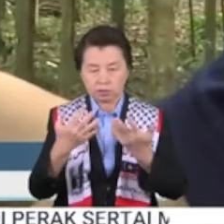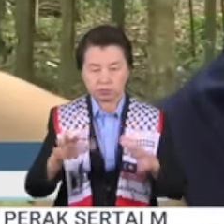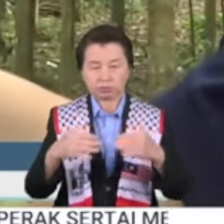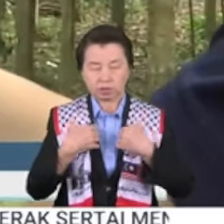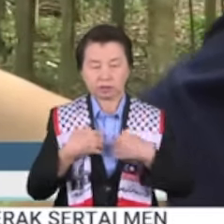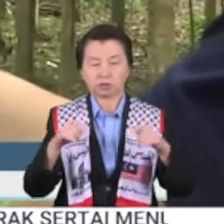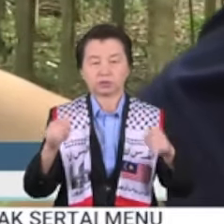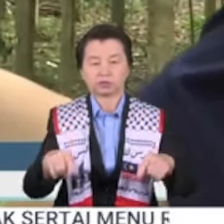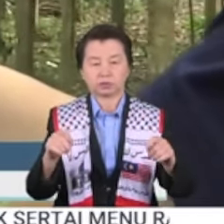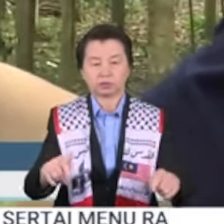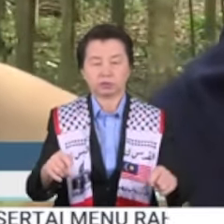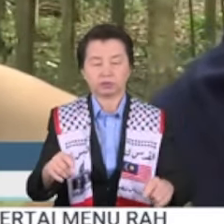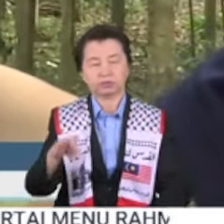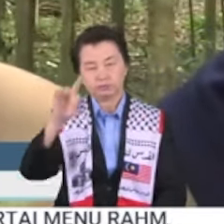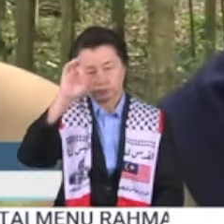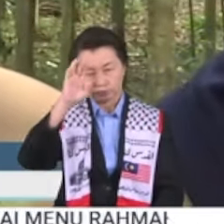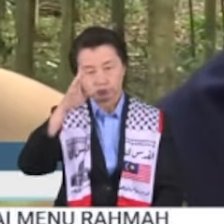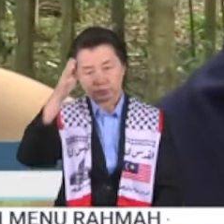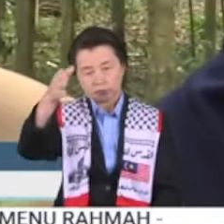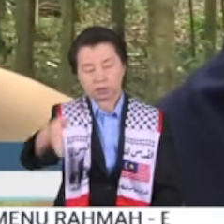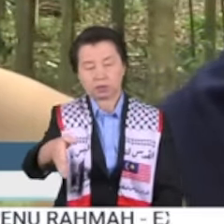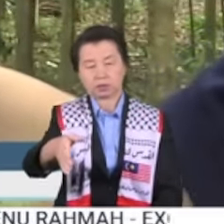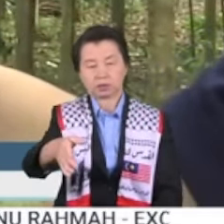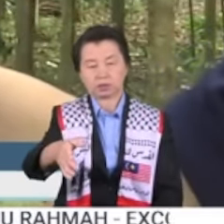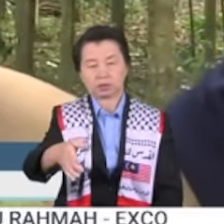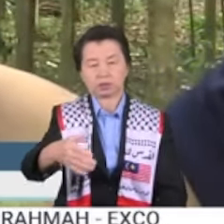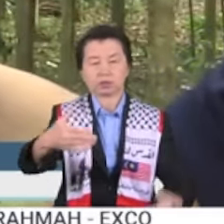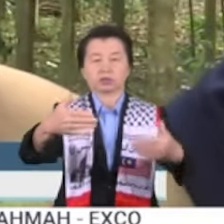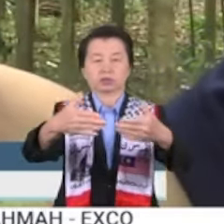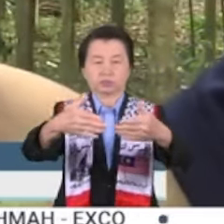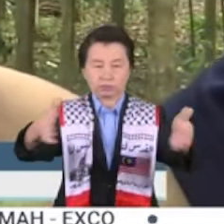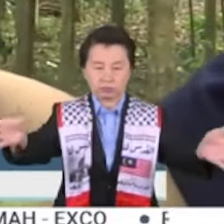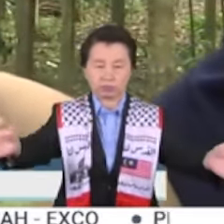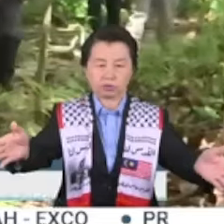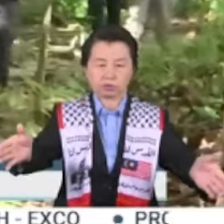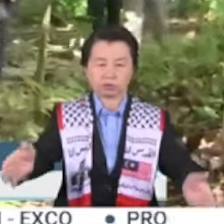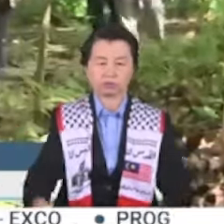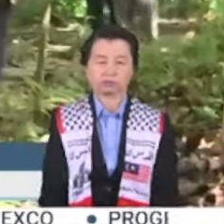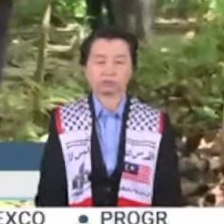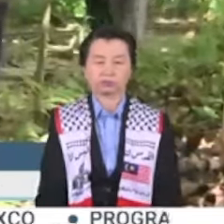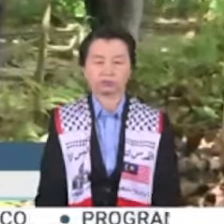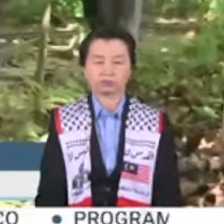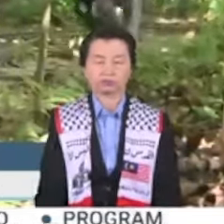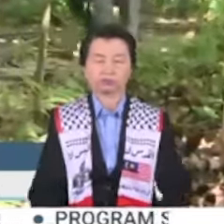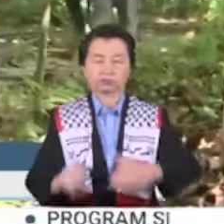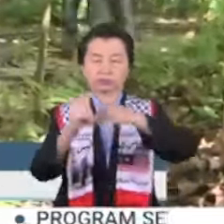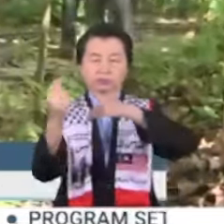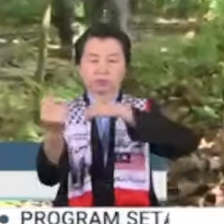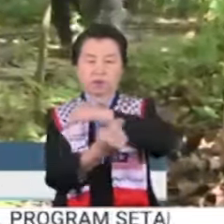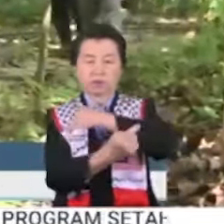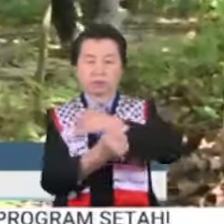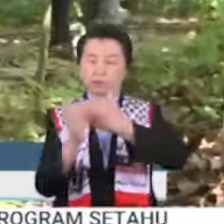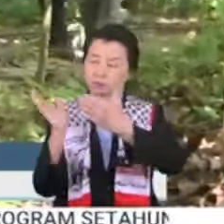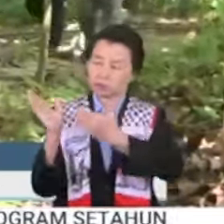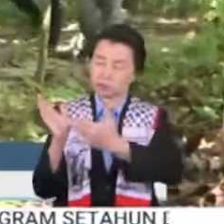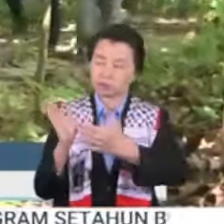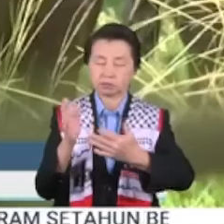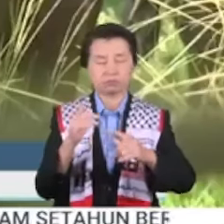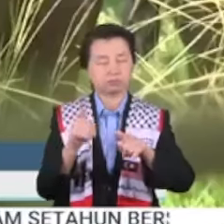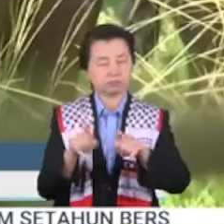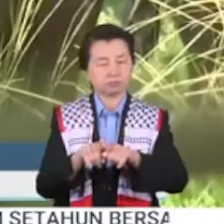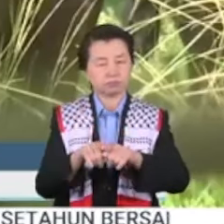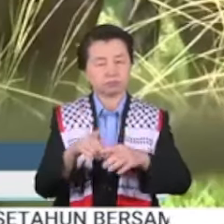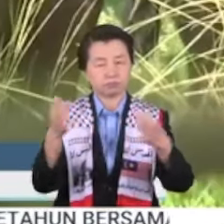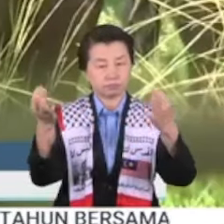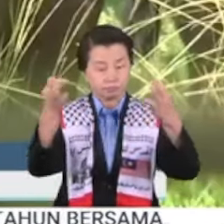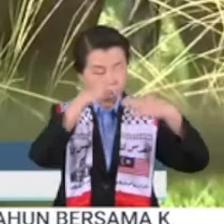ada di sini, maka insya Allah kami akan membukanya. Perwujudan taman ini umpama serampang dua mata